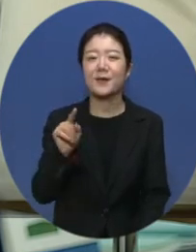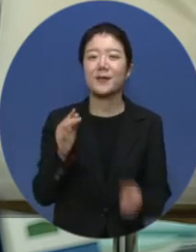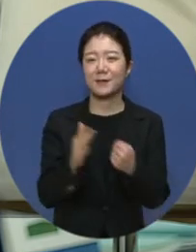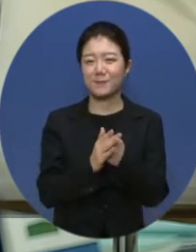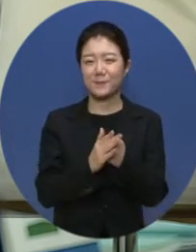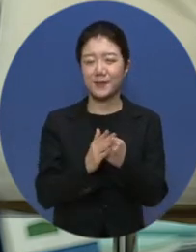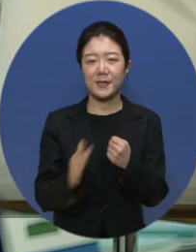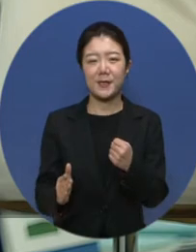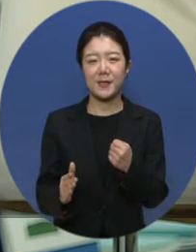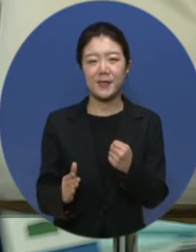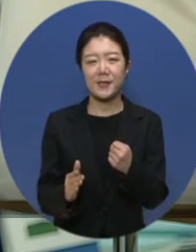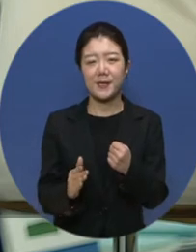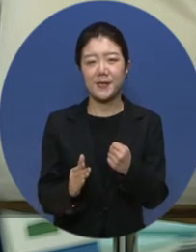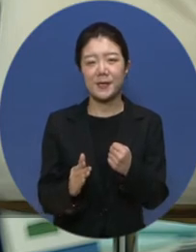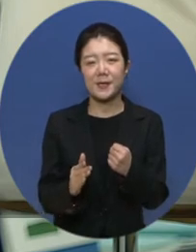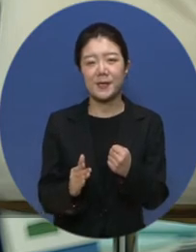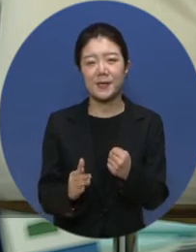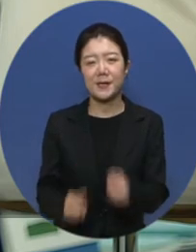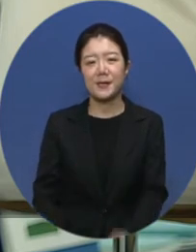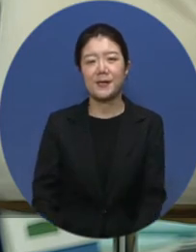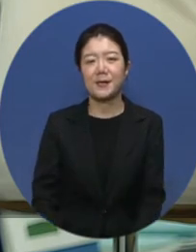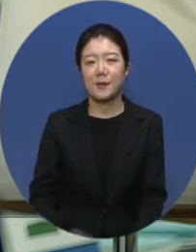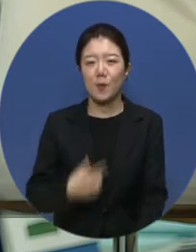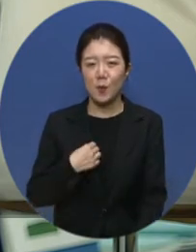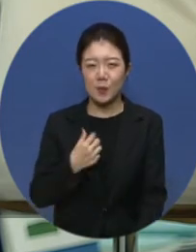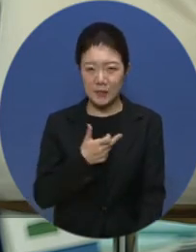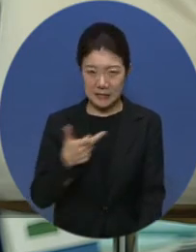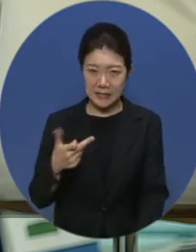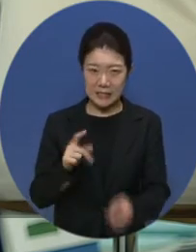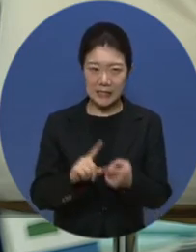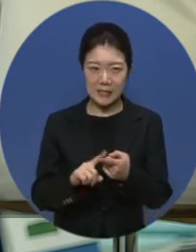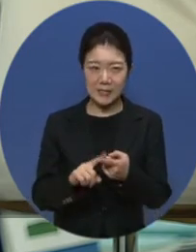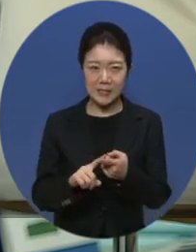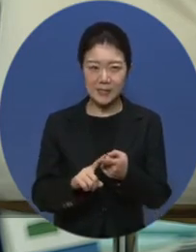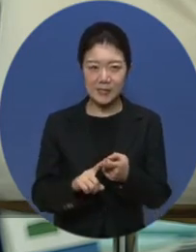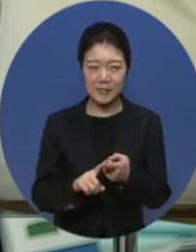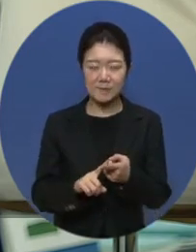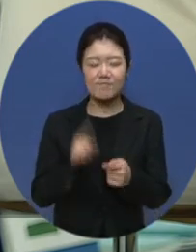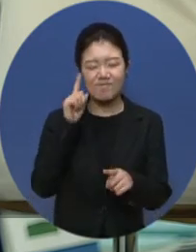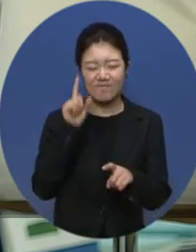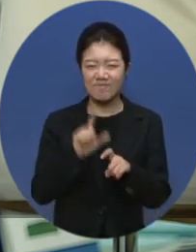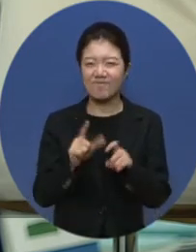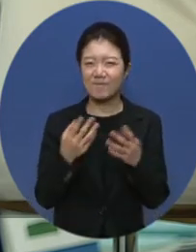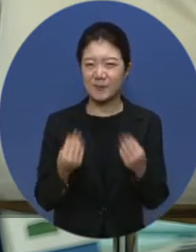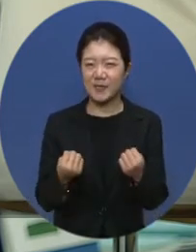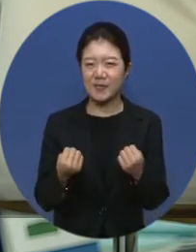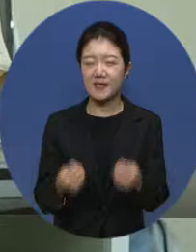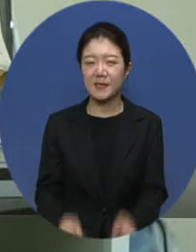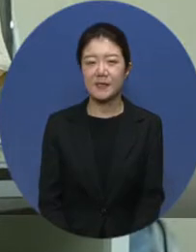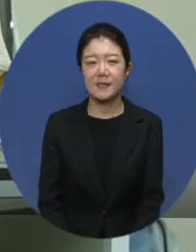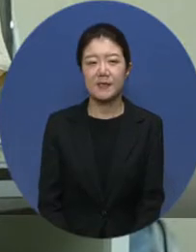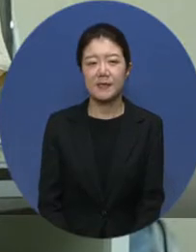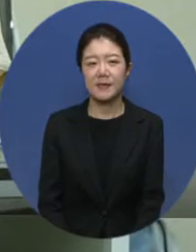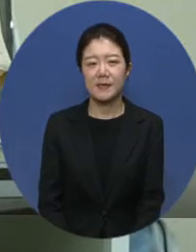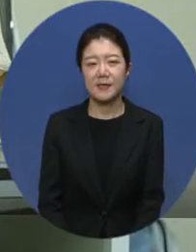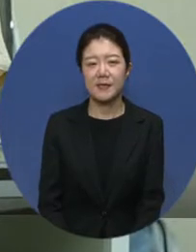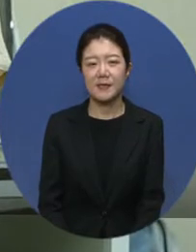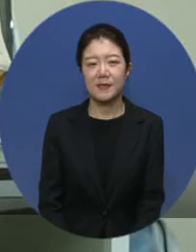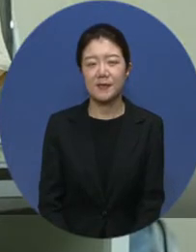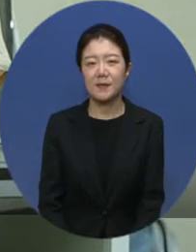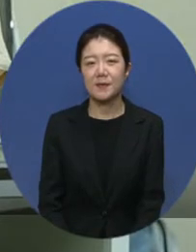때문에 이런 이제 사이즈에 대한 부분들이 가장 네, 고민이 많았고요. 그리고